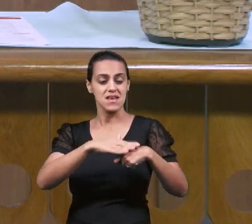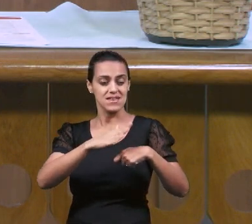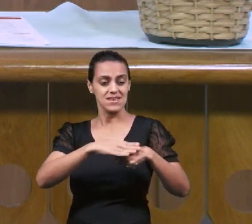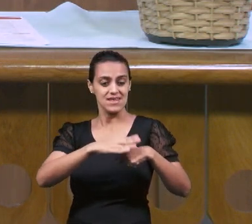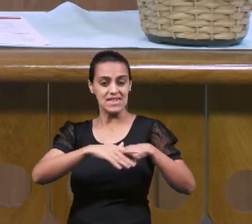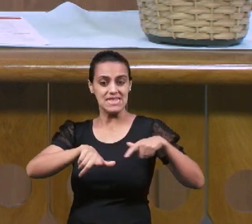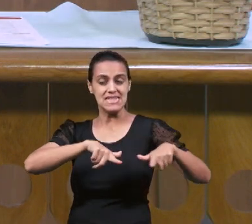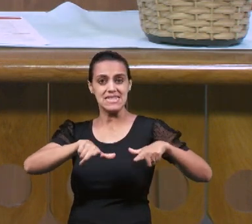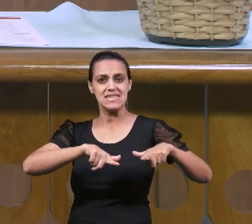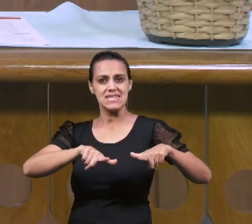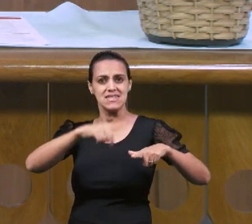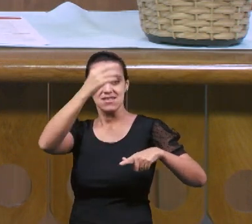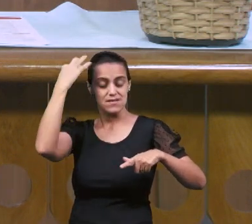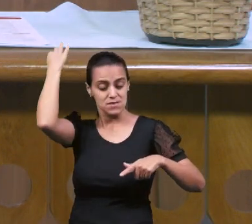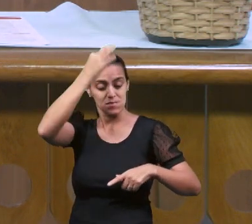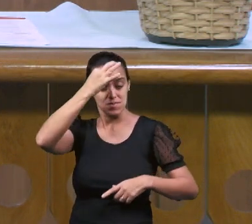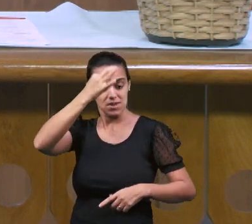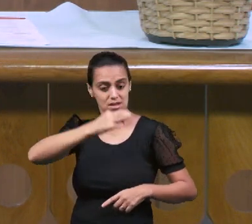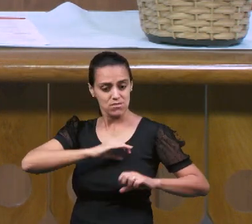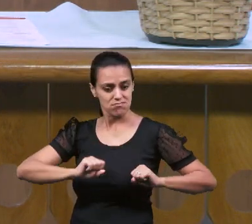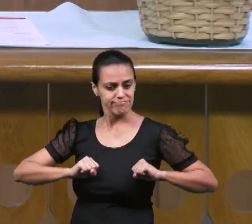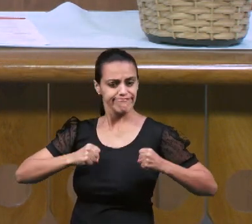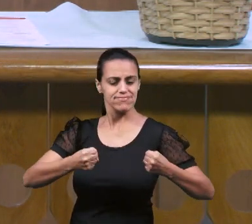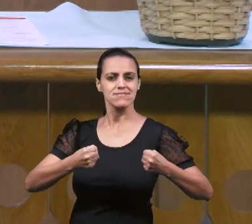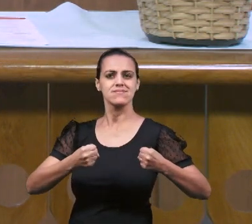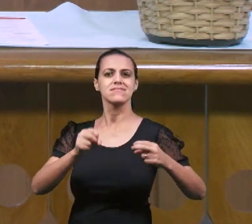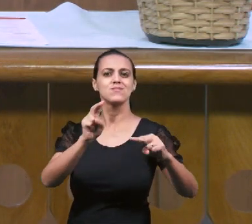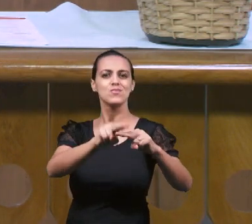de l'esprit. Il y a un groupe qui prie.